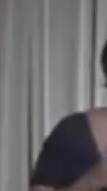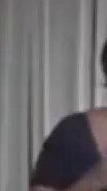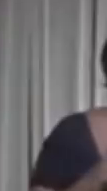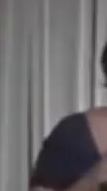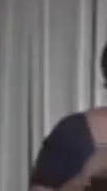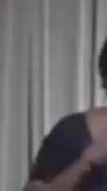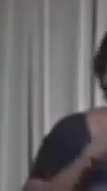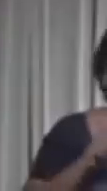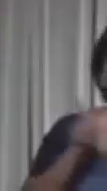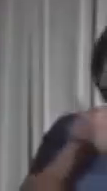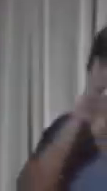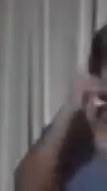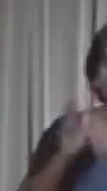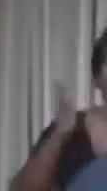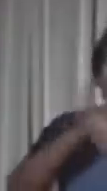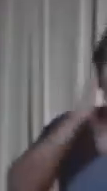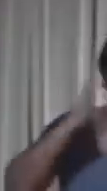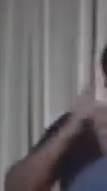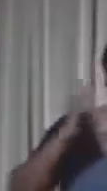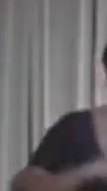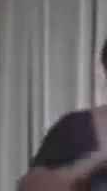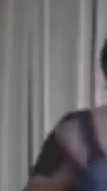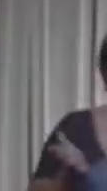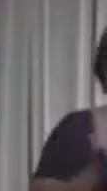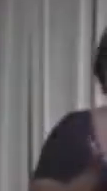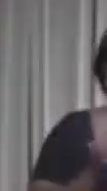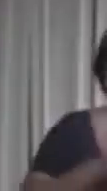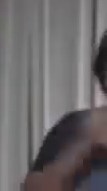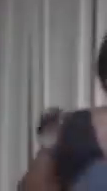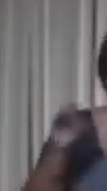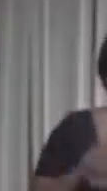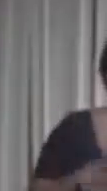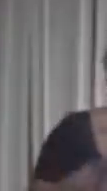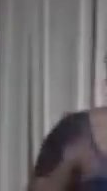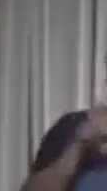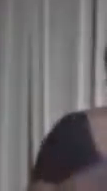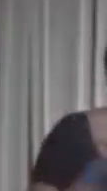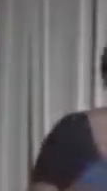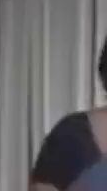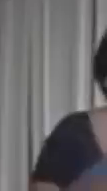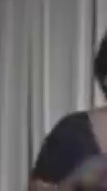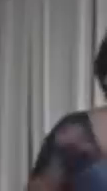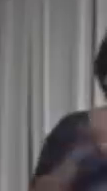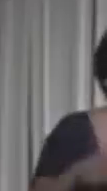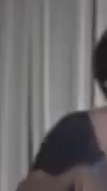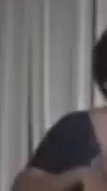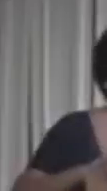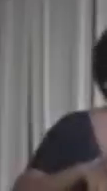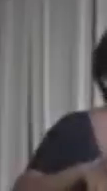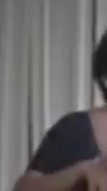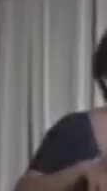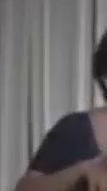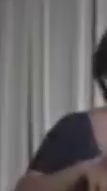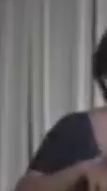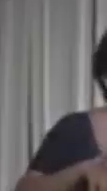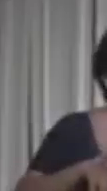நாட்டிலே செய்திருக்கிறது. நான் அந்த அரசாங்கத்திலும் இருந்த பொழுது கட்டாருக்கு போன பொழுது $1 பில்லியன் இந்த நாட்டிலே நாங்கள் முதலீடு செய்கிறோம்